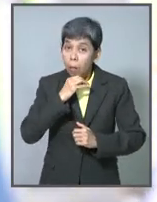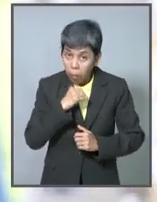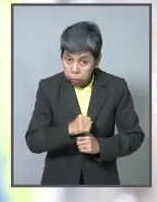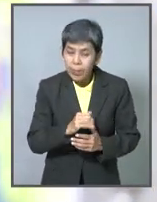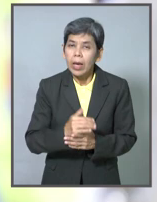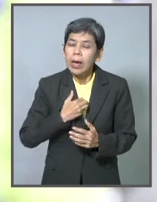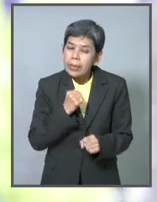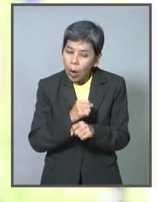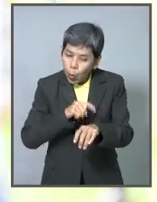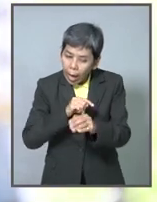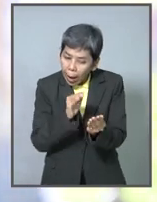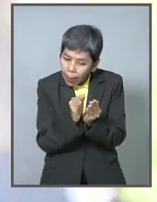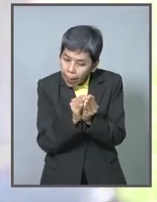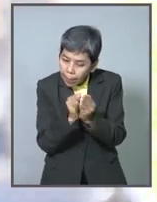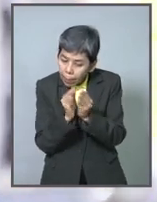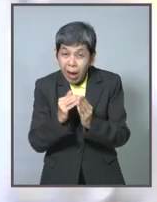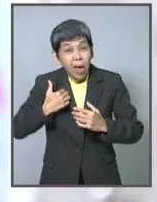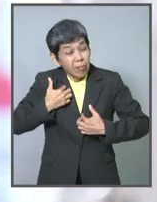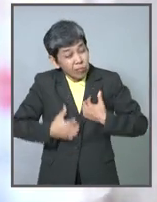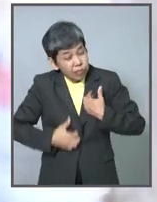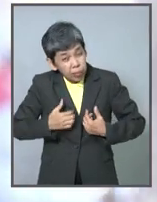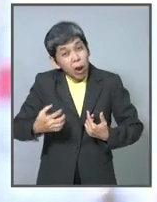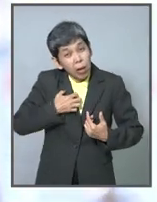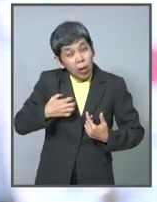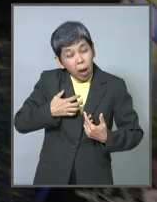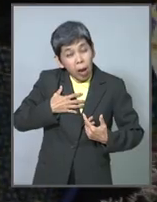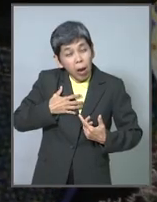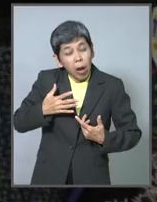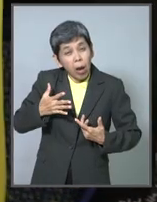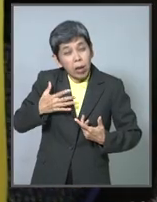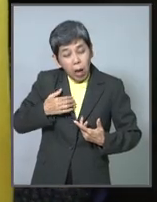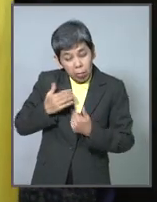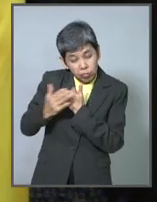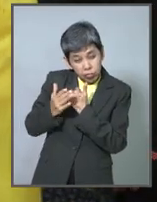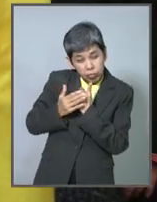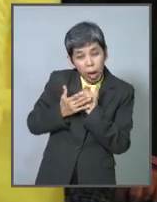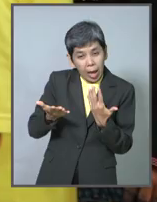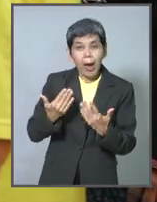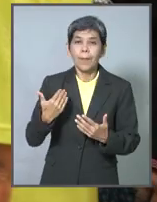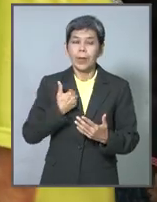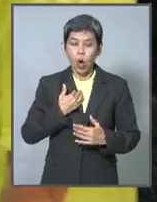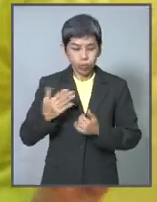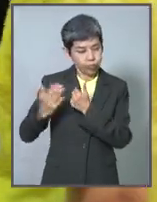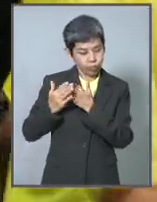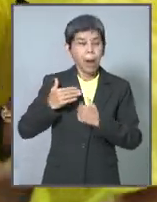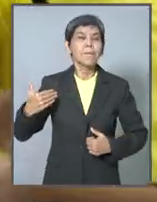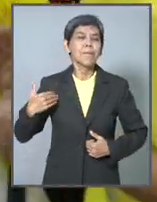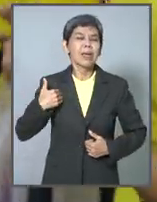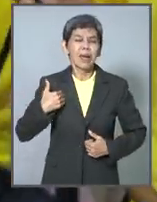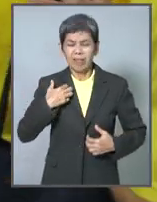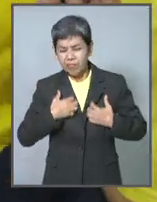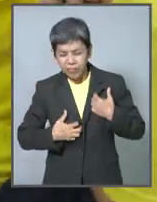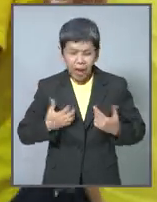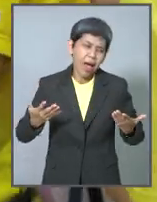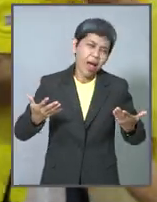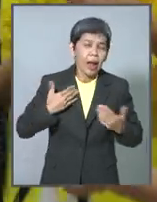ก็สะสมเวลาเมื่อถึงตัวเองเดือดร้อนหรืออยากให้คนอื่นเนี่ยมาดูแลเราบ้างก็จะมีคนมาดูแลเราเราเดือดร้อน ตรงไห